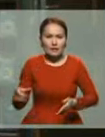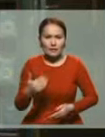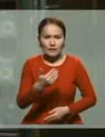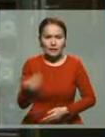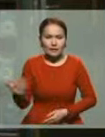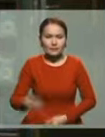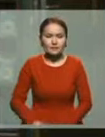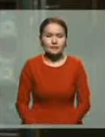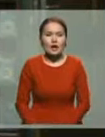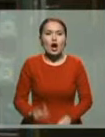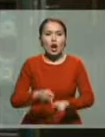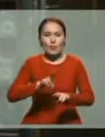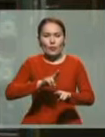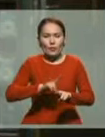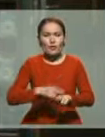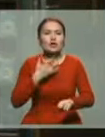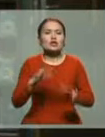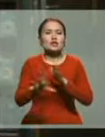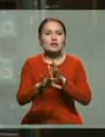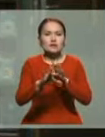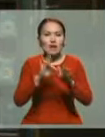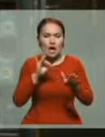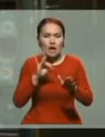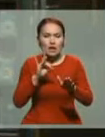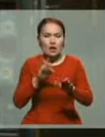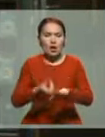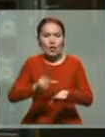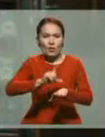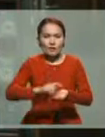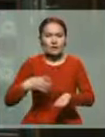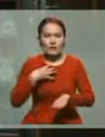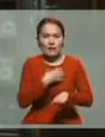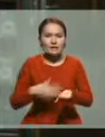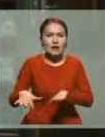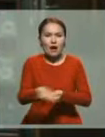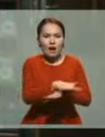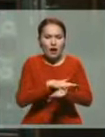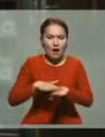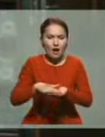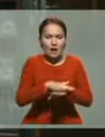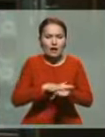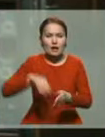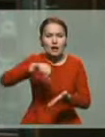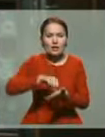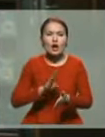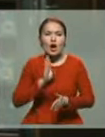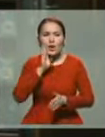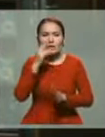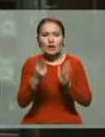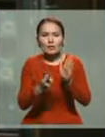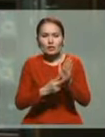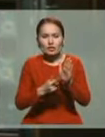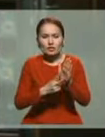Бұл жолғы сайлау мереке сияқты, халықтың көңіл күйі өте жоғары. Ерте таң бозынан тұрып